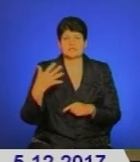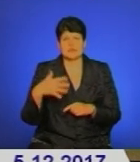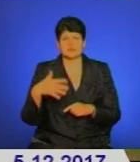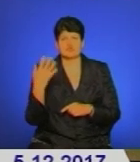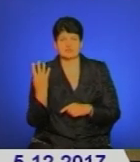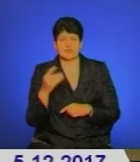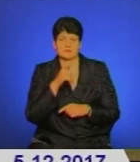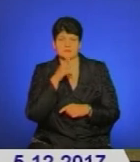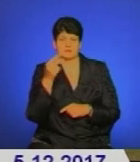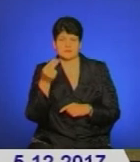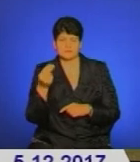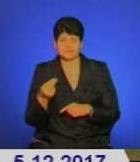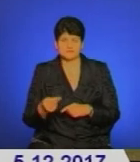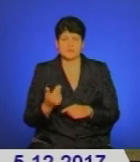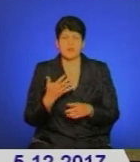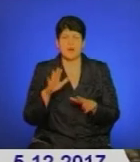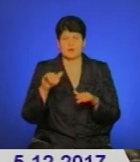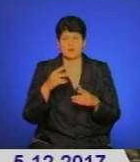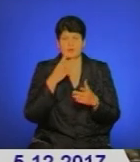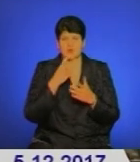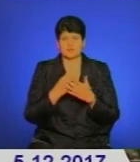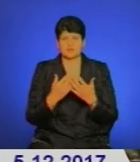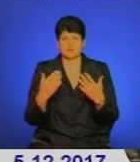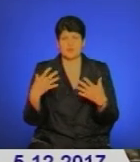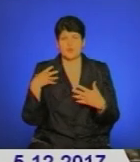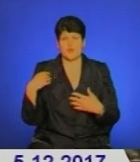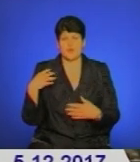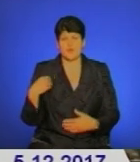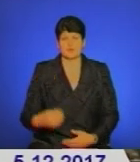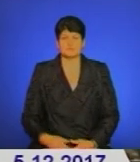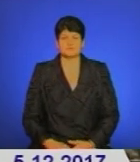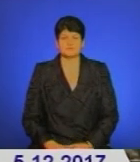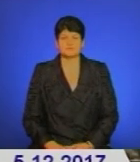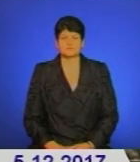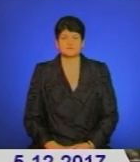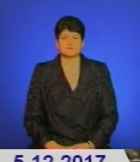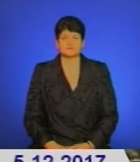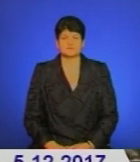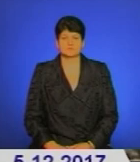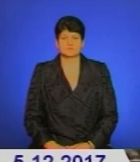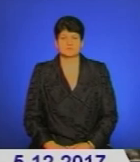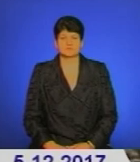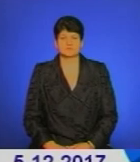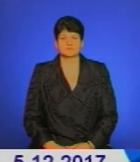папері та картоні. Згодом виставку планують представити у Львові. Богдан Буденчук, Андрій Бодак, Вісті ТТБ.